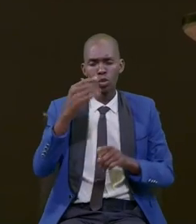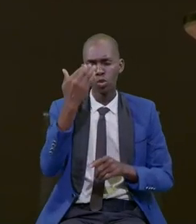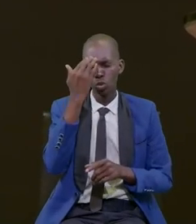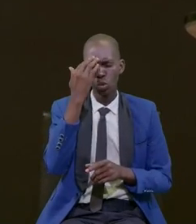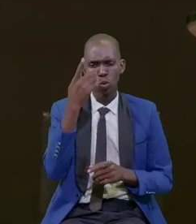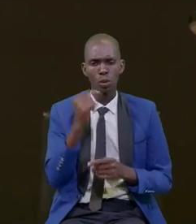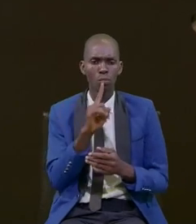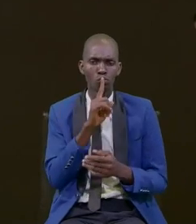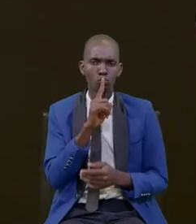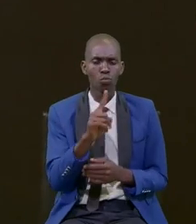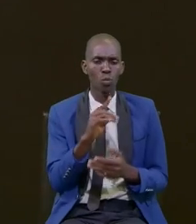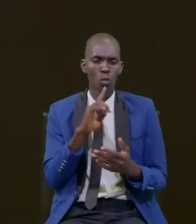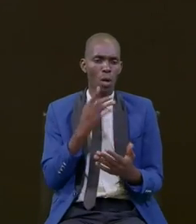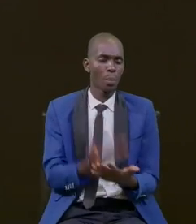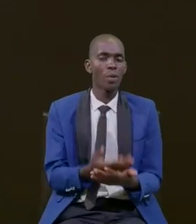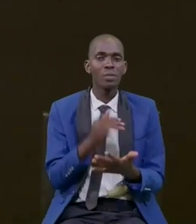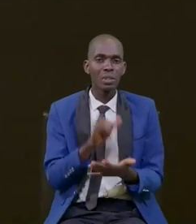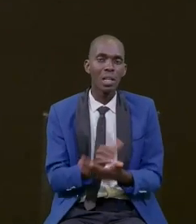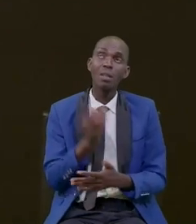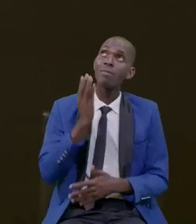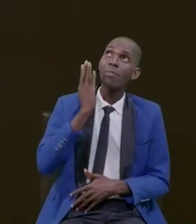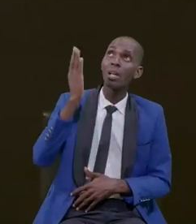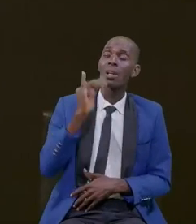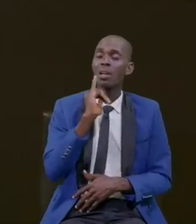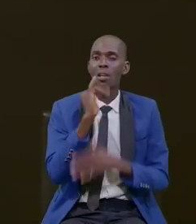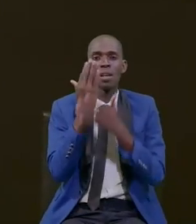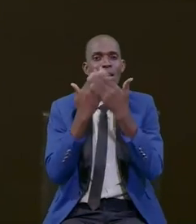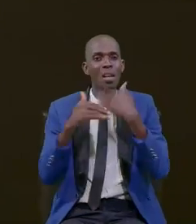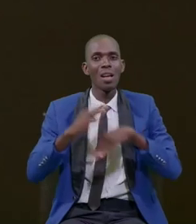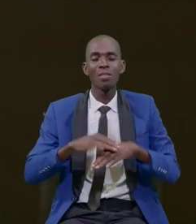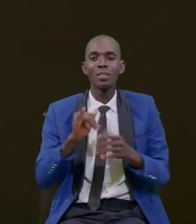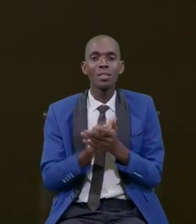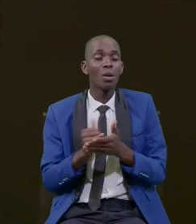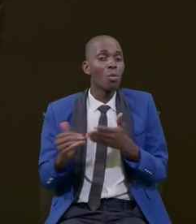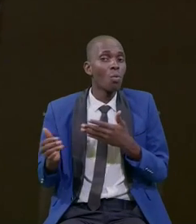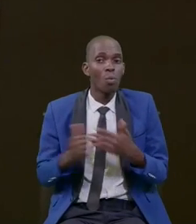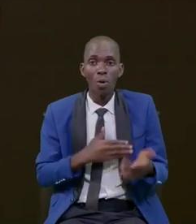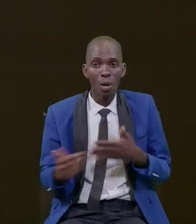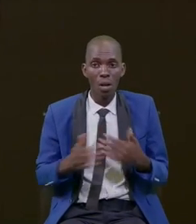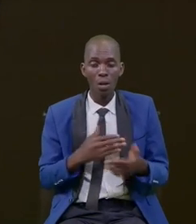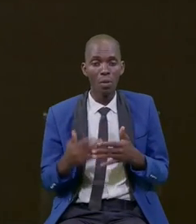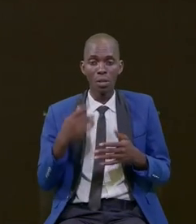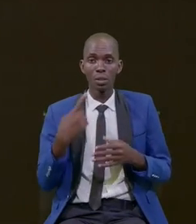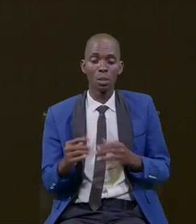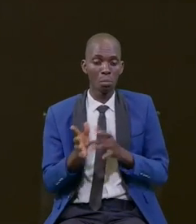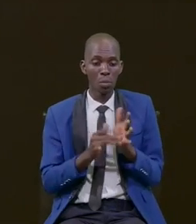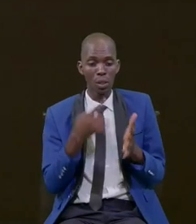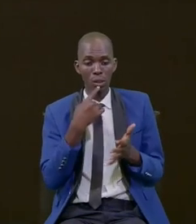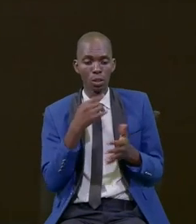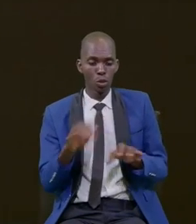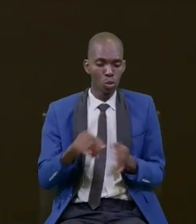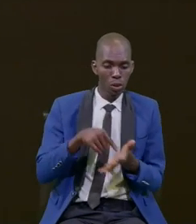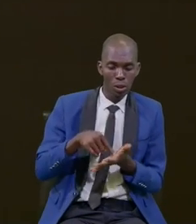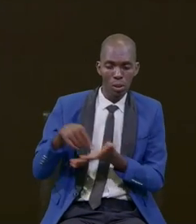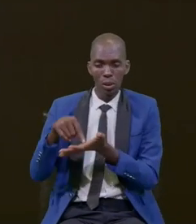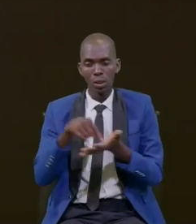avez la réalité qu'il y a le ciel, quel que soit ce que le Seigneur a dit, fais ceci, fais cela,